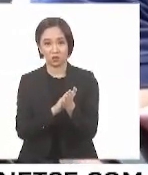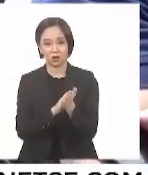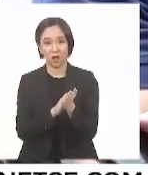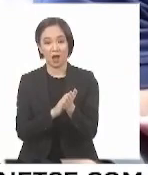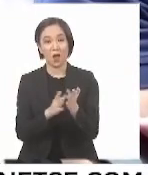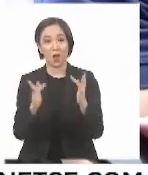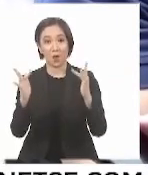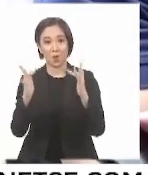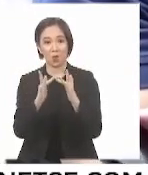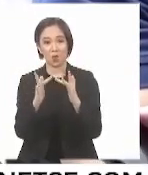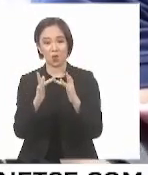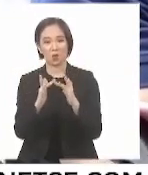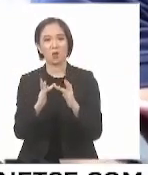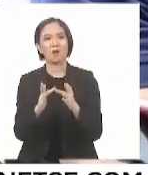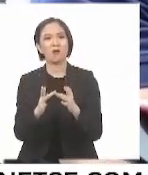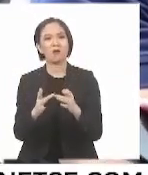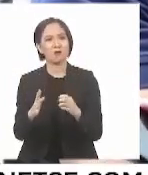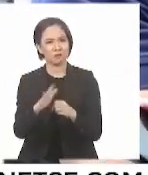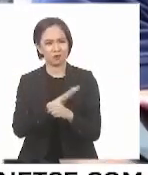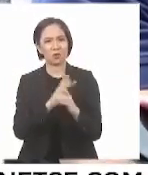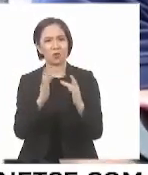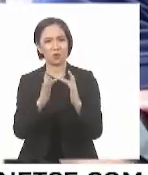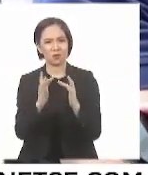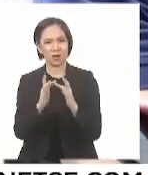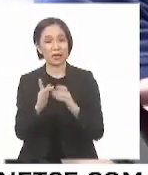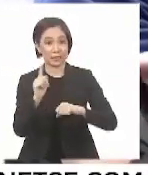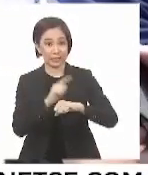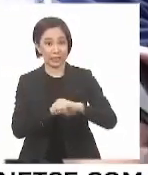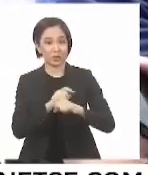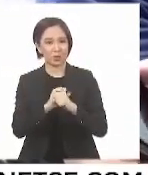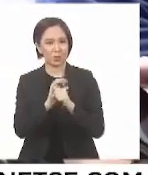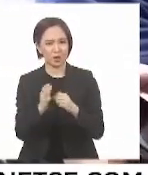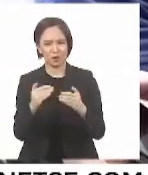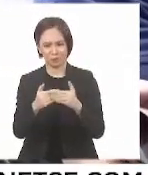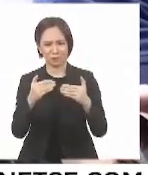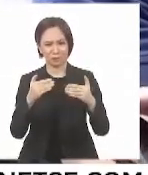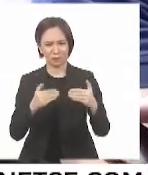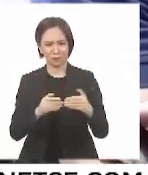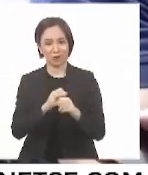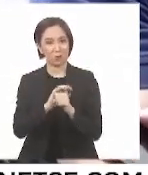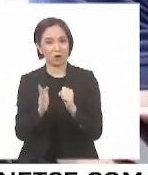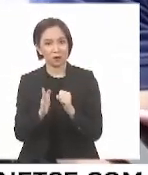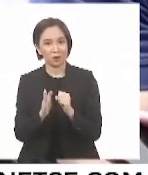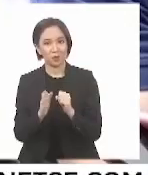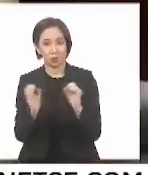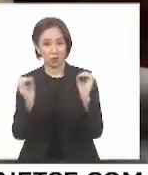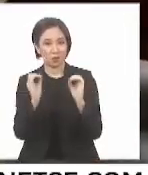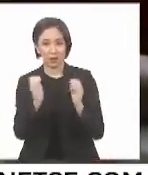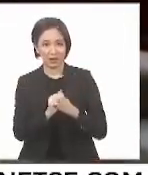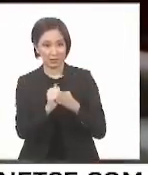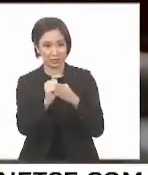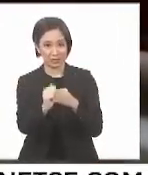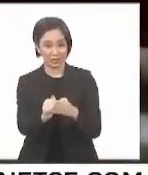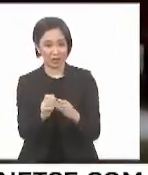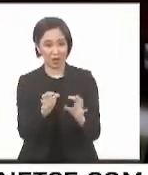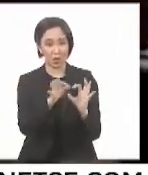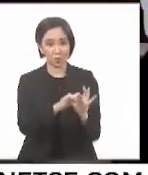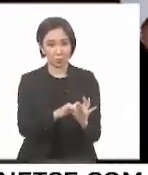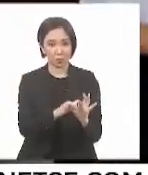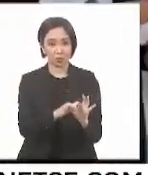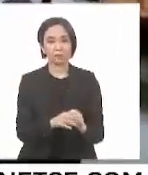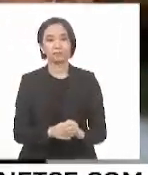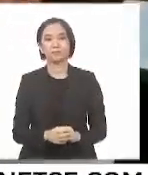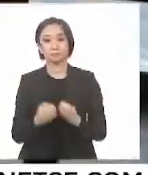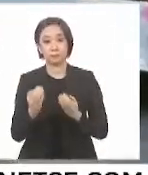online, full online classes was during the pandemic, and before the pandemic wala po tayong guide sa ganito. Ang